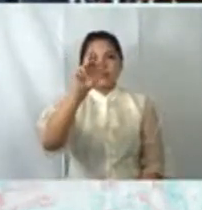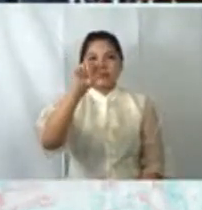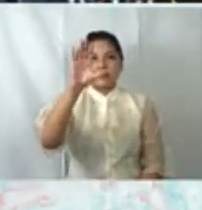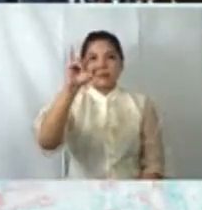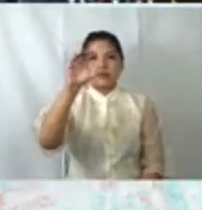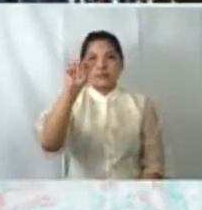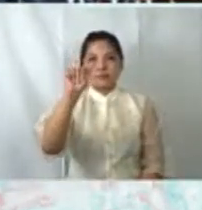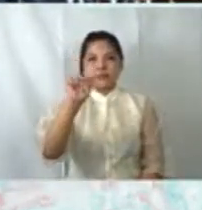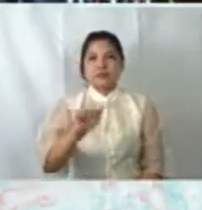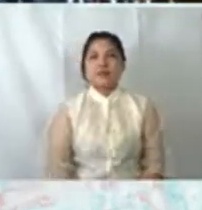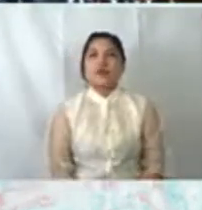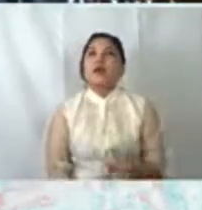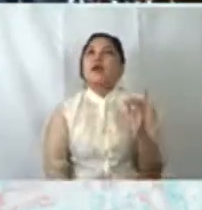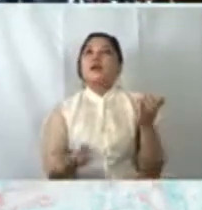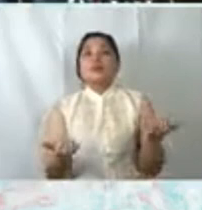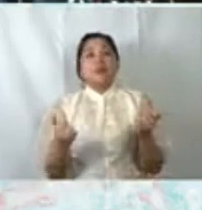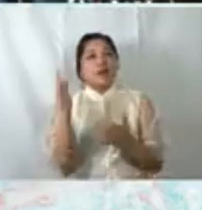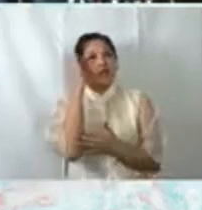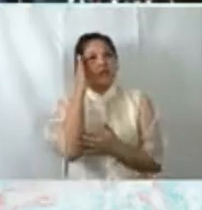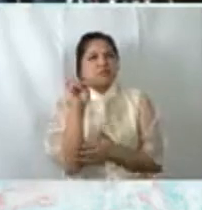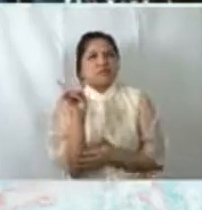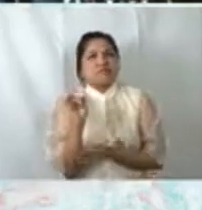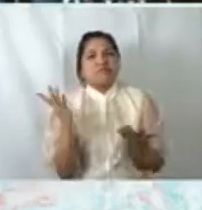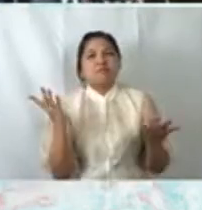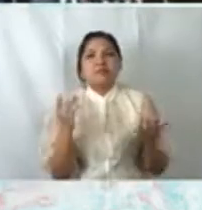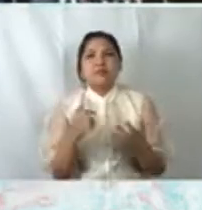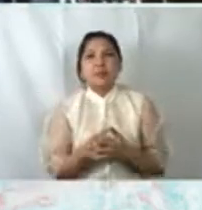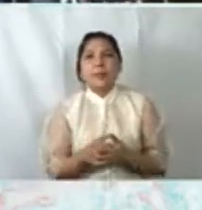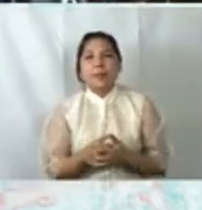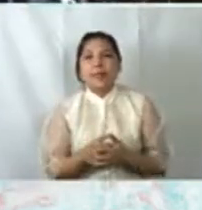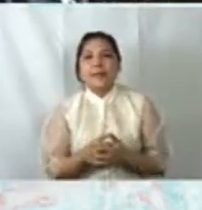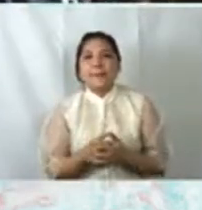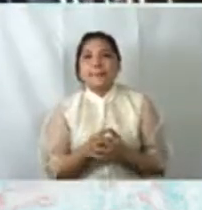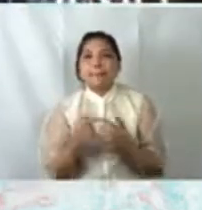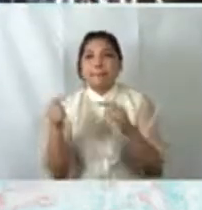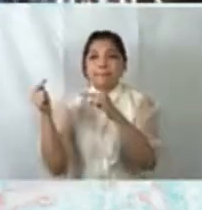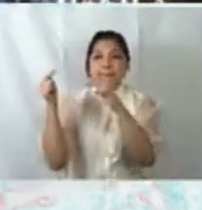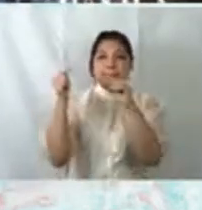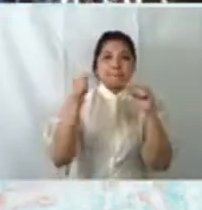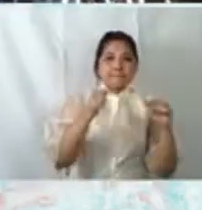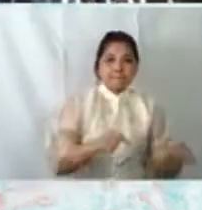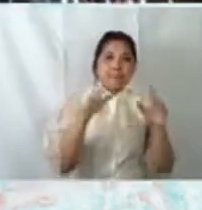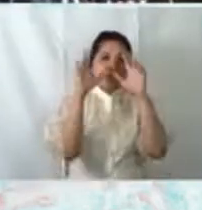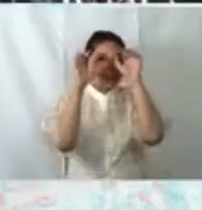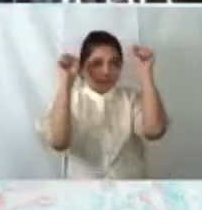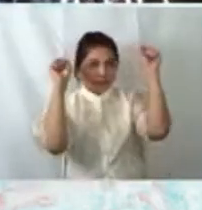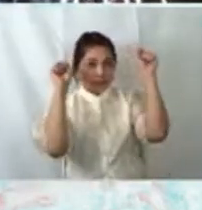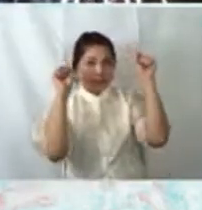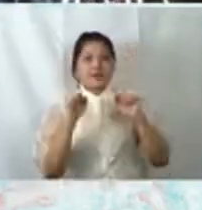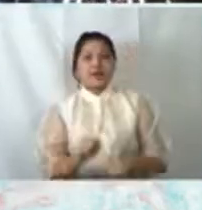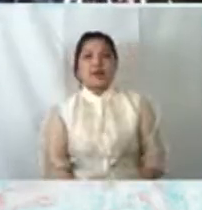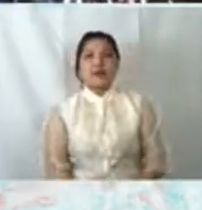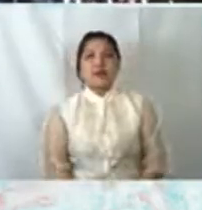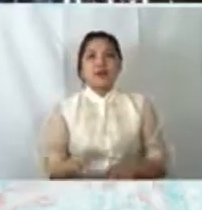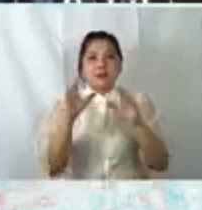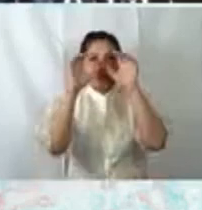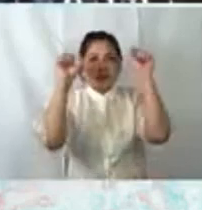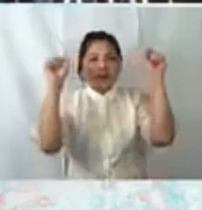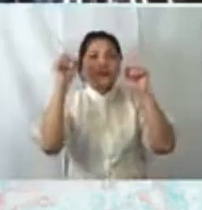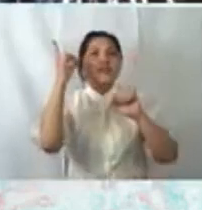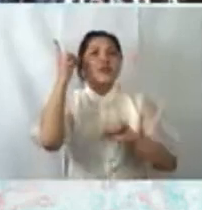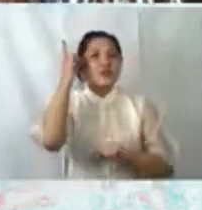alam nyo, apparently, the incoming president, no? President Diosdado